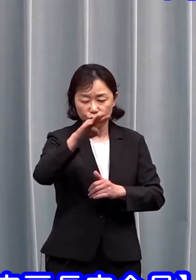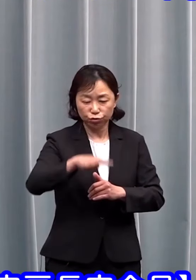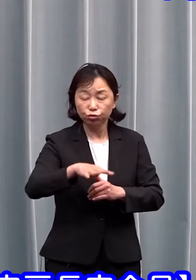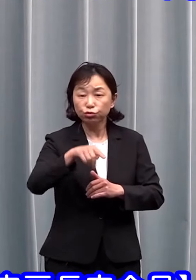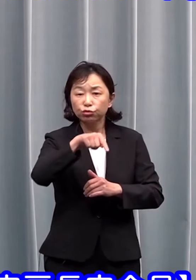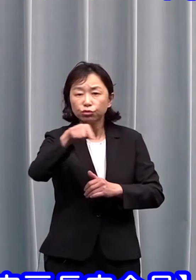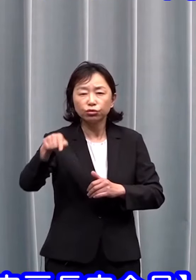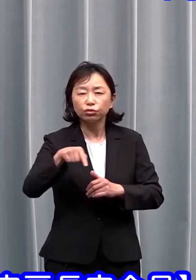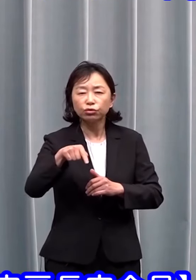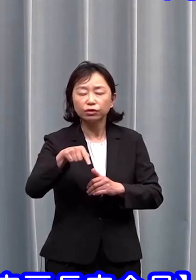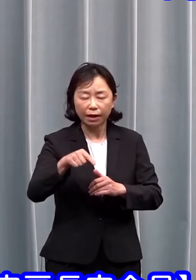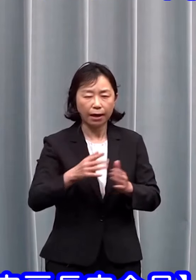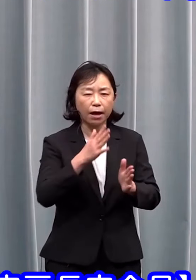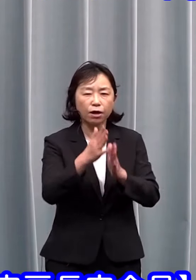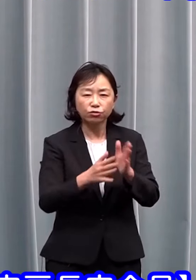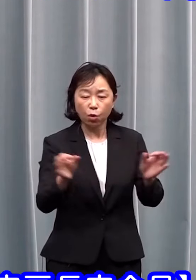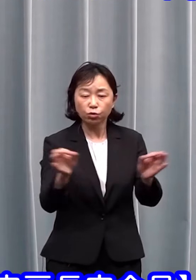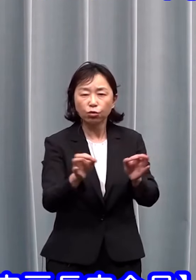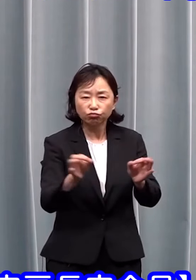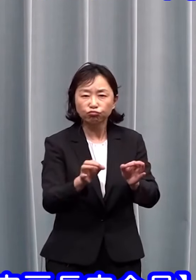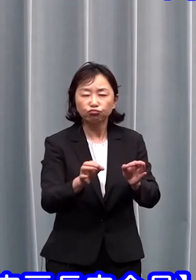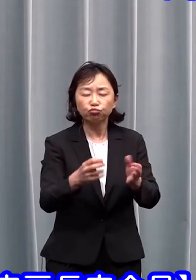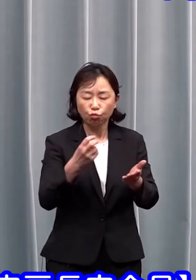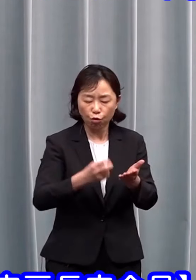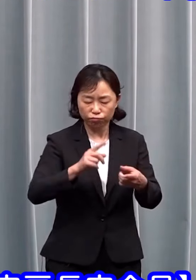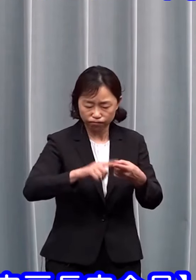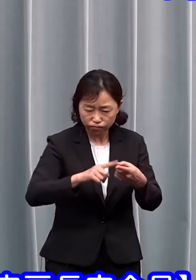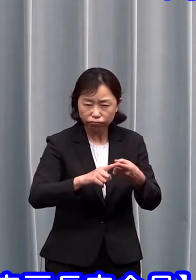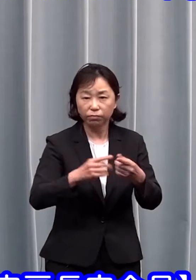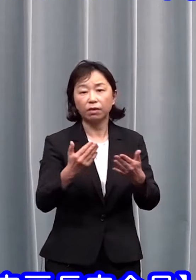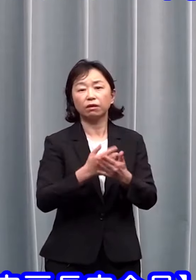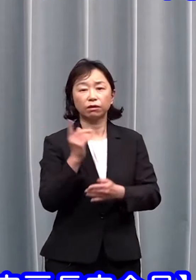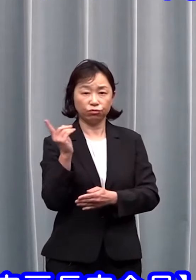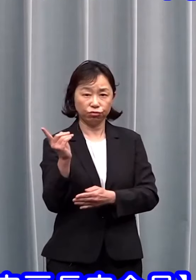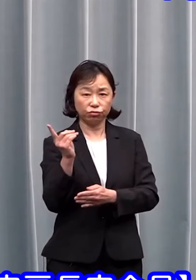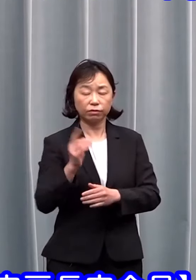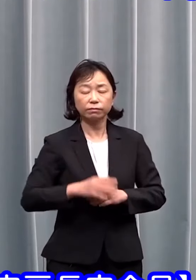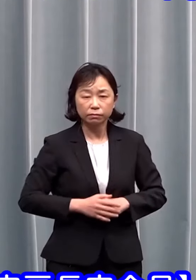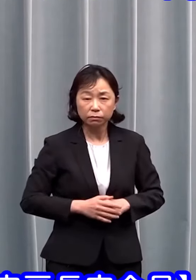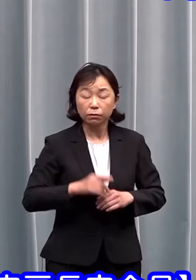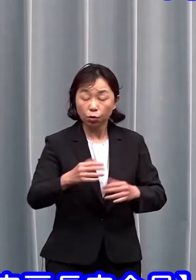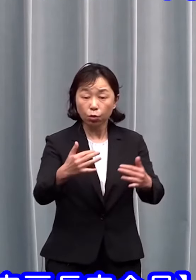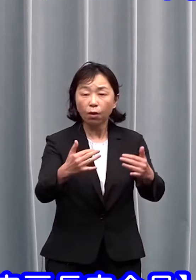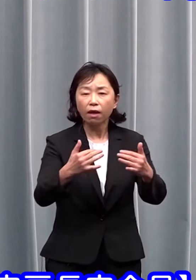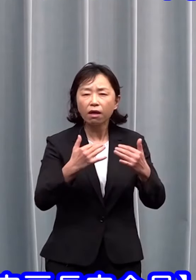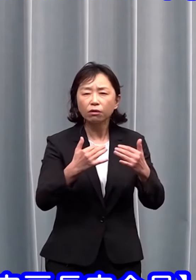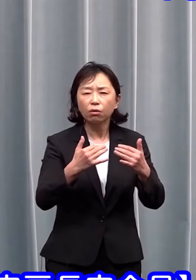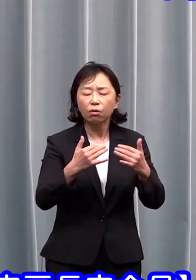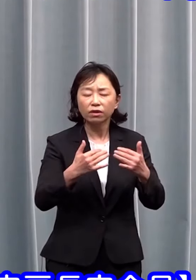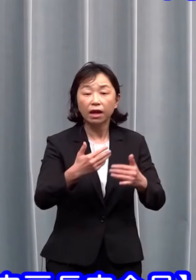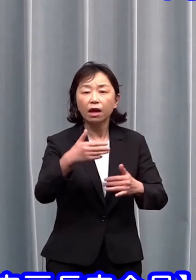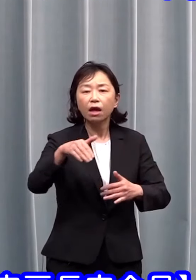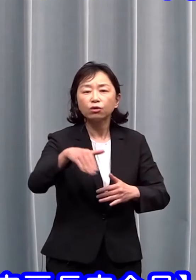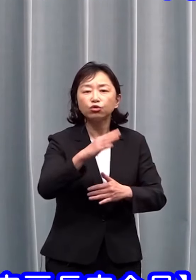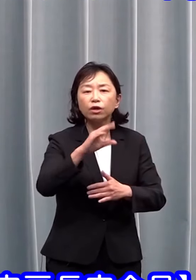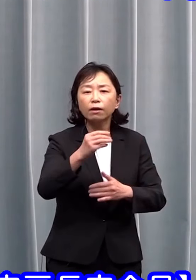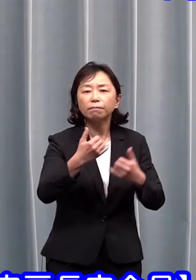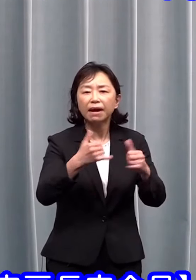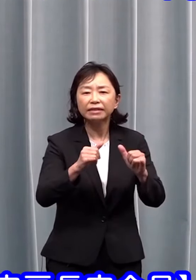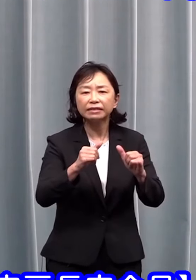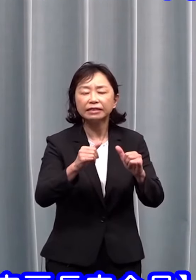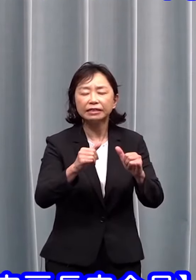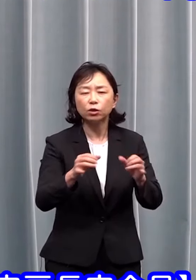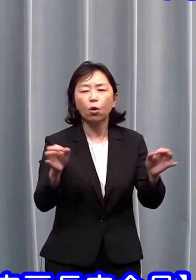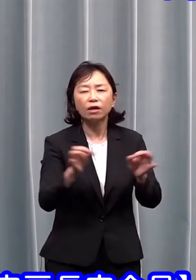あ、スポーツ賭博というのが、まあ、合法化されていると。で確かただその影響で900万人ものいわゆるスポーツ賭博依存